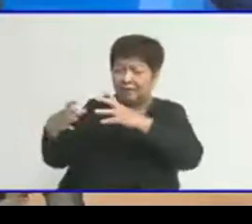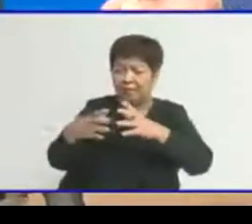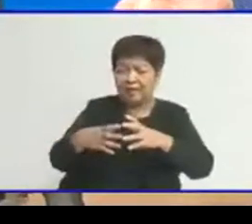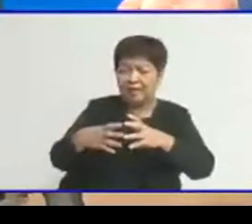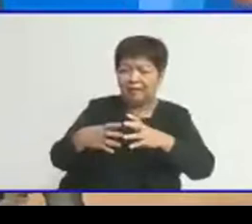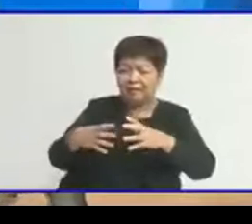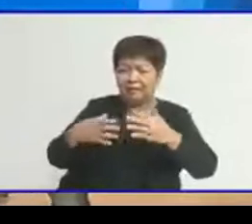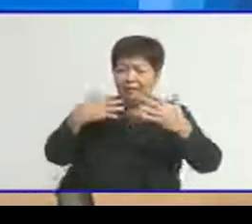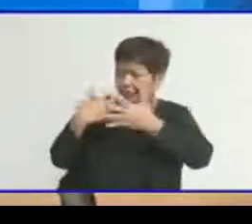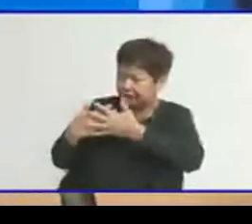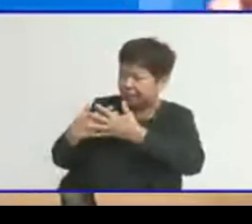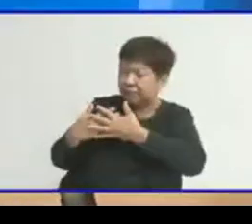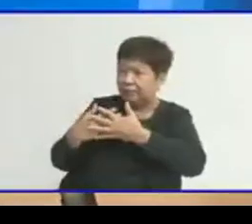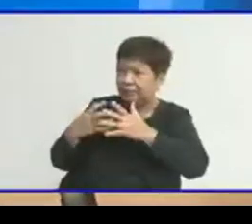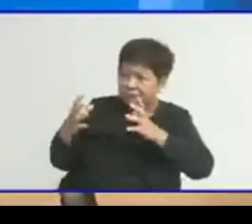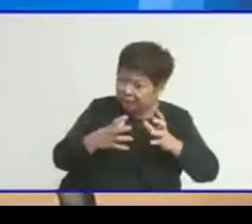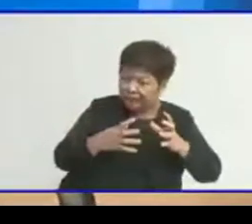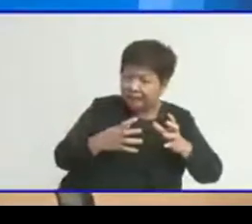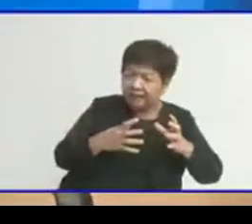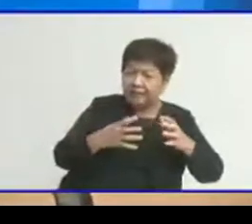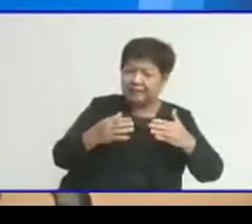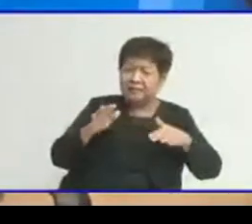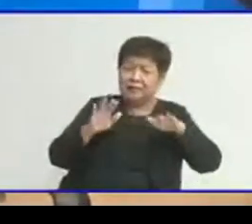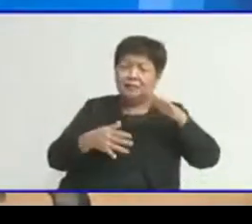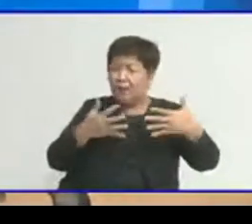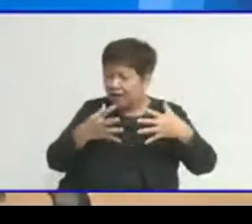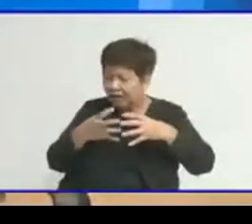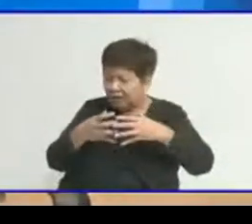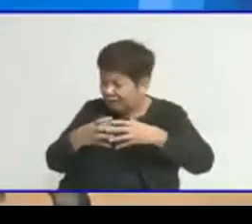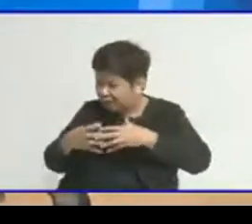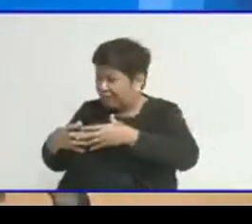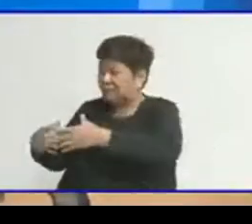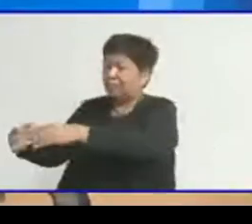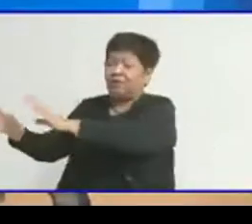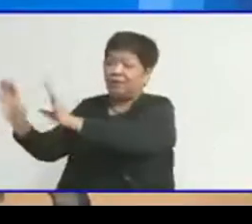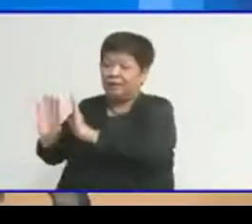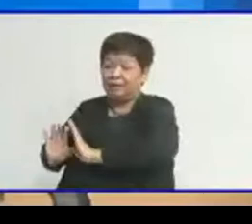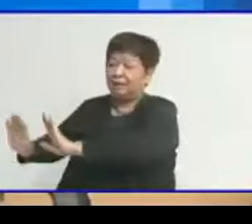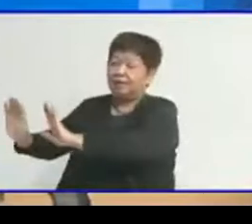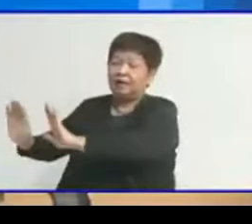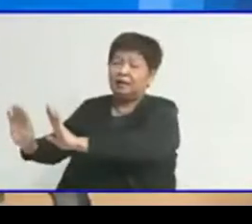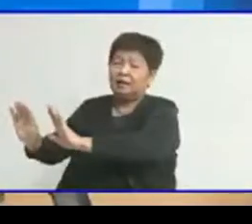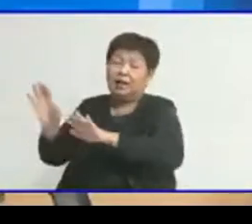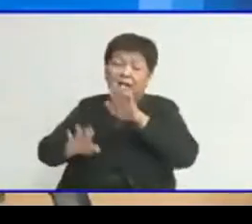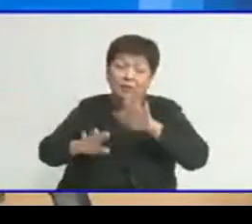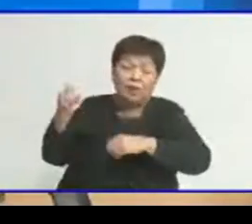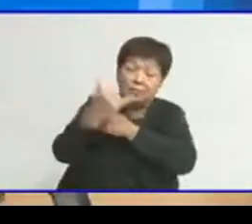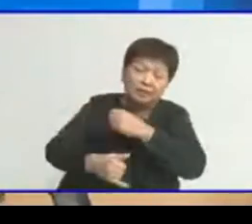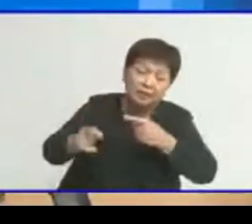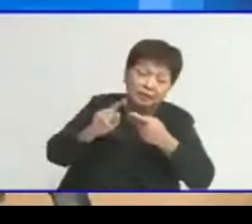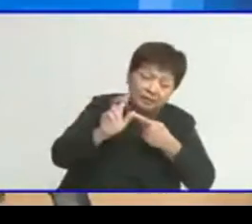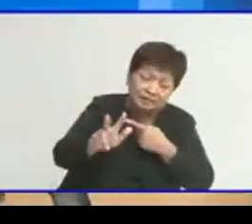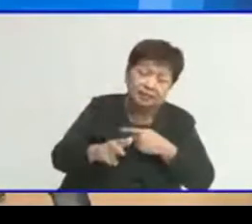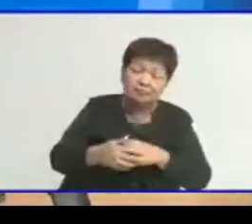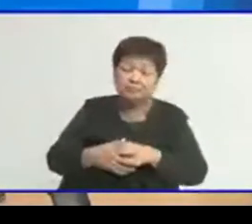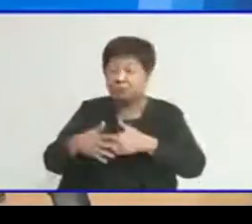that the UNHCR will receive the POC have prepared to release the POC to the UNHCR. The POC have prepared to release the POC to the UNHCR. The